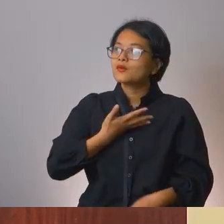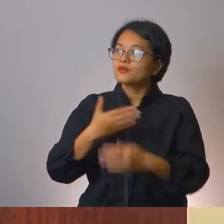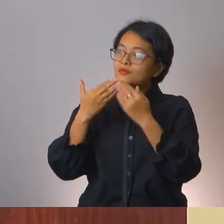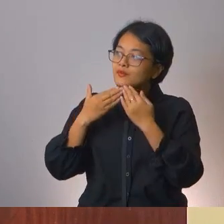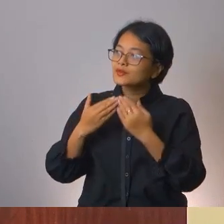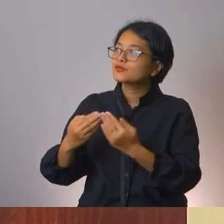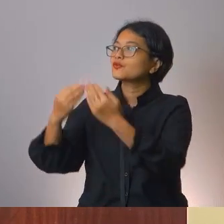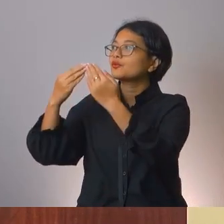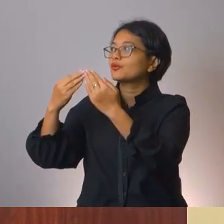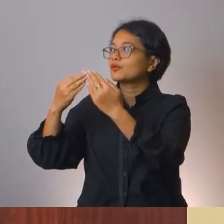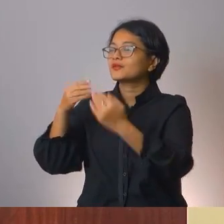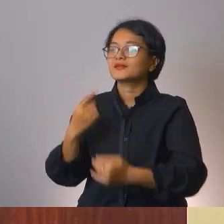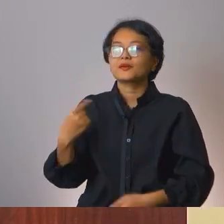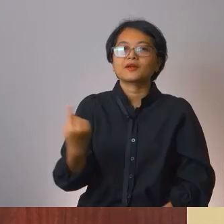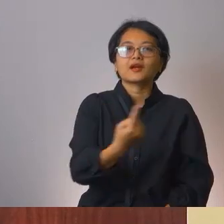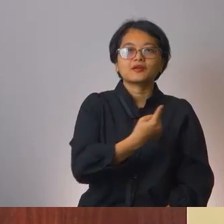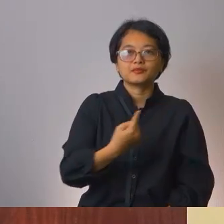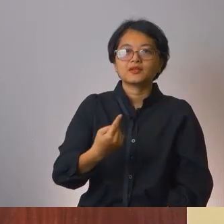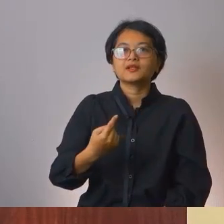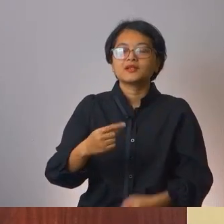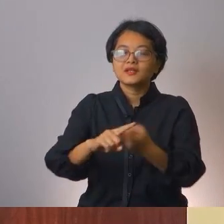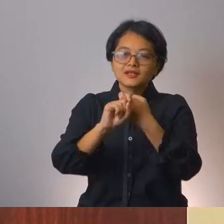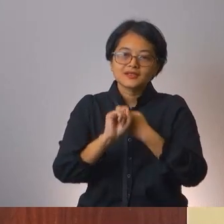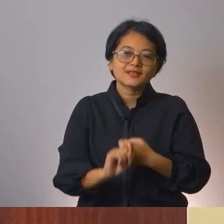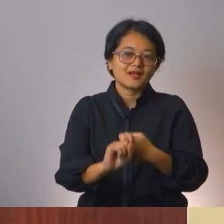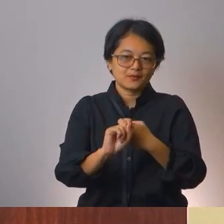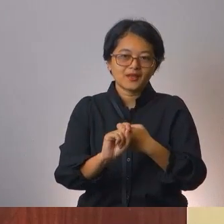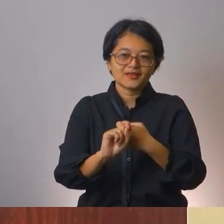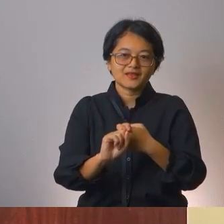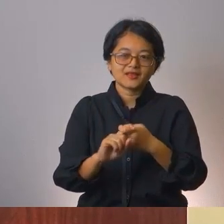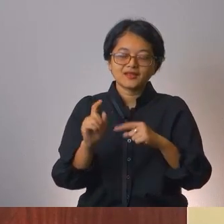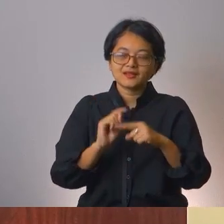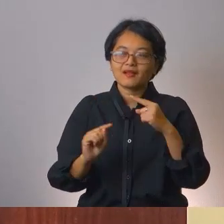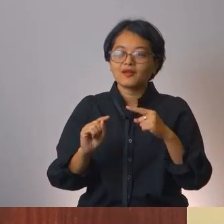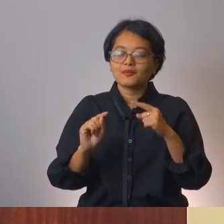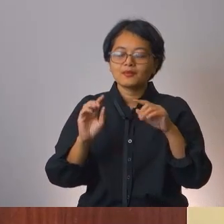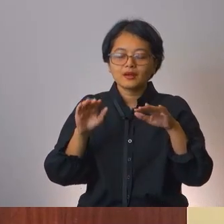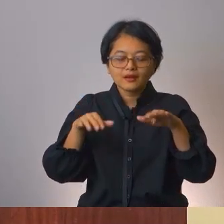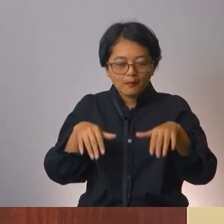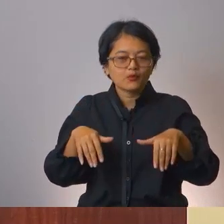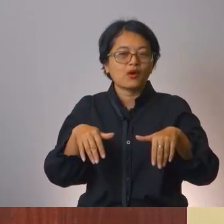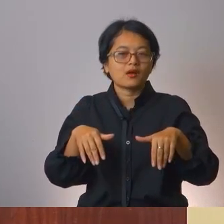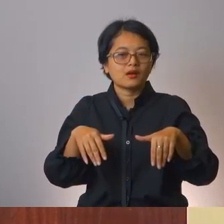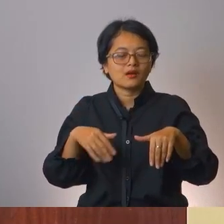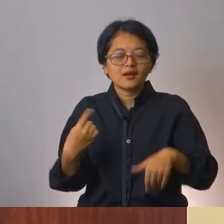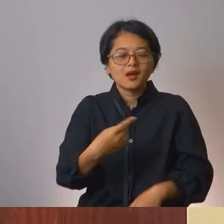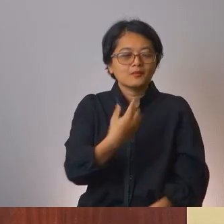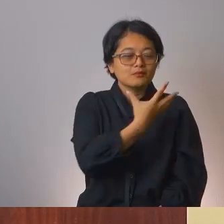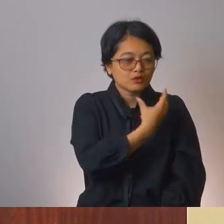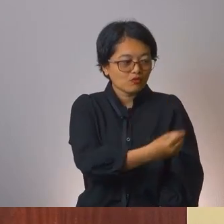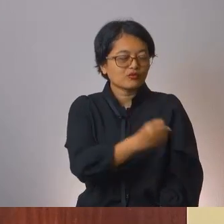juga disebut sebagai sahabat dalam kerapuhan dan keberdosaan kami. Meskipun kadang-kadang